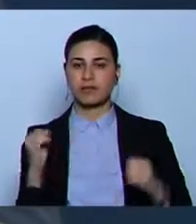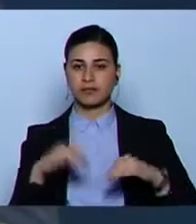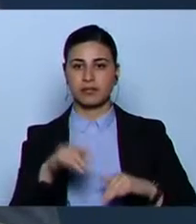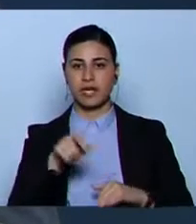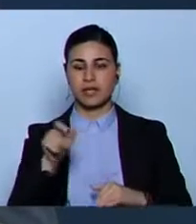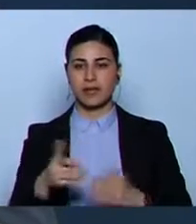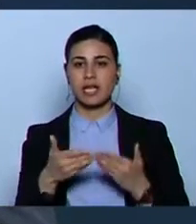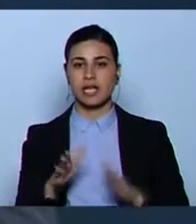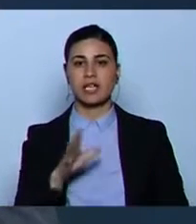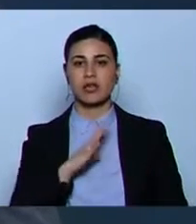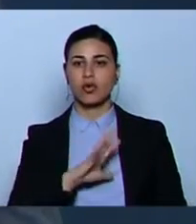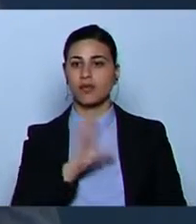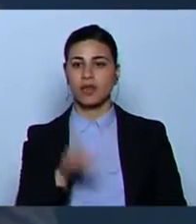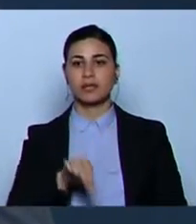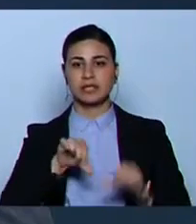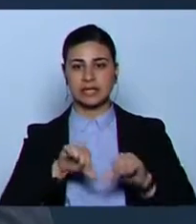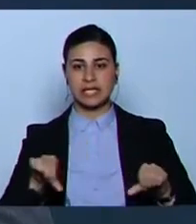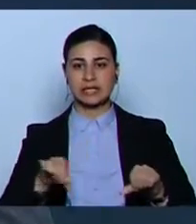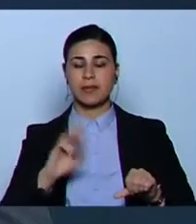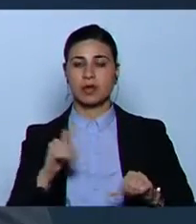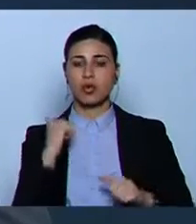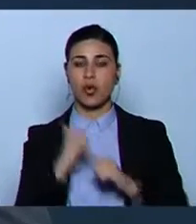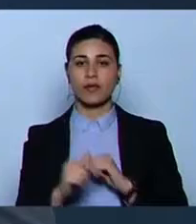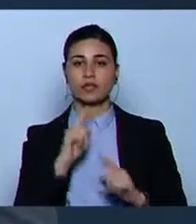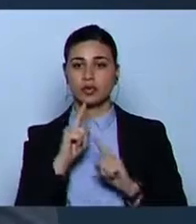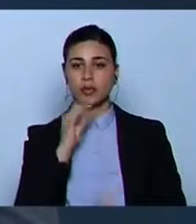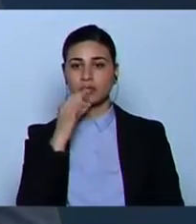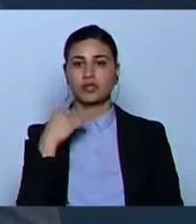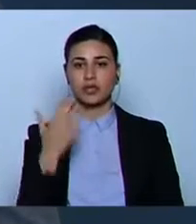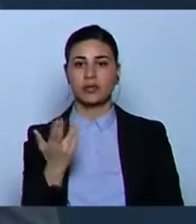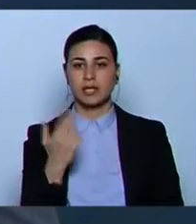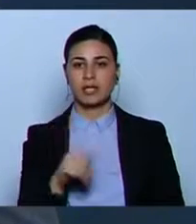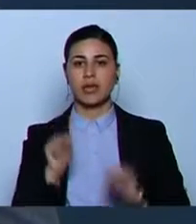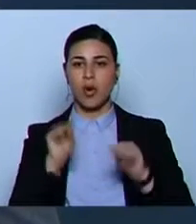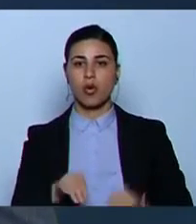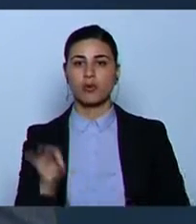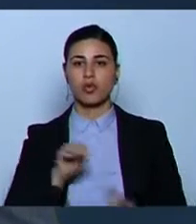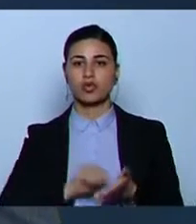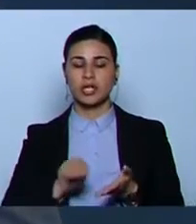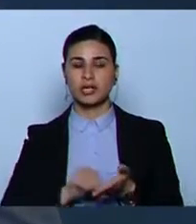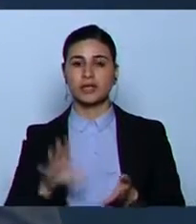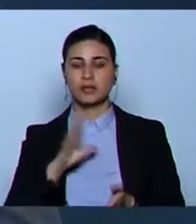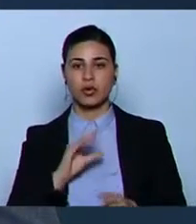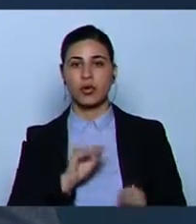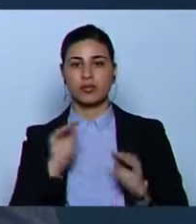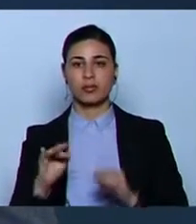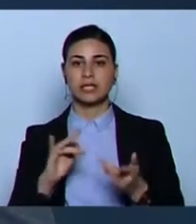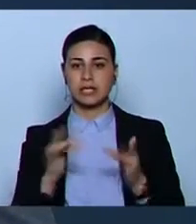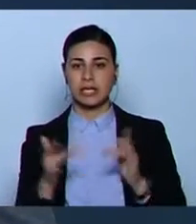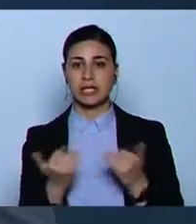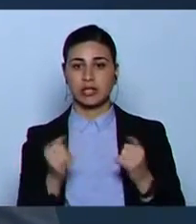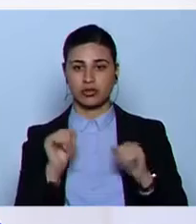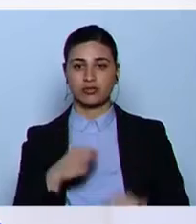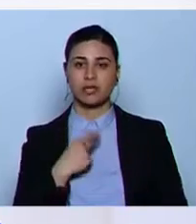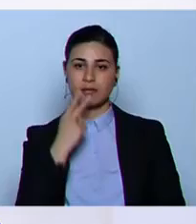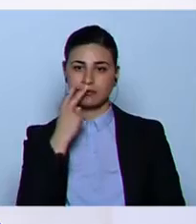შემდეგ, ღია იყო ყველა შეძლო დასრება და ყოველის ქდომის მერე საუქმო ჩანაწერები იდებოდა ინტერნეტ-სივრცეში და დღესაც